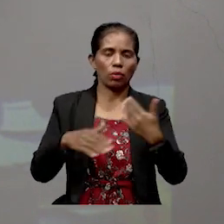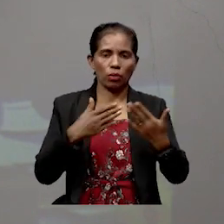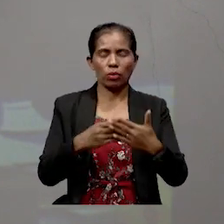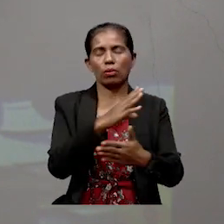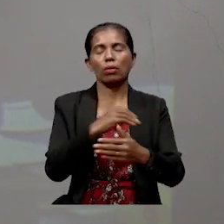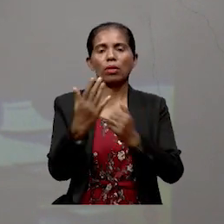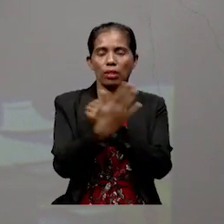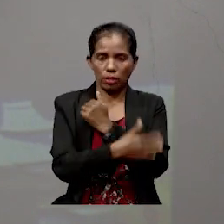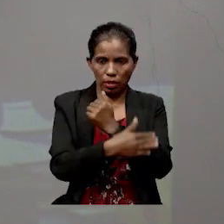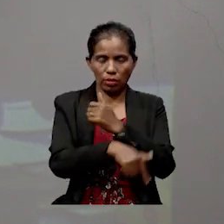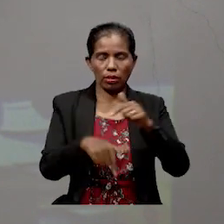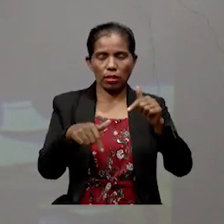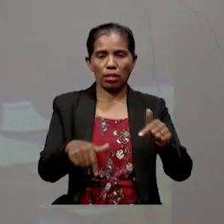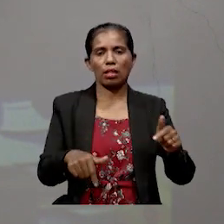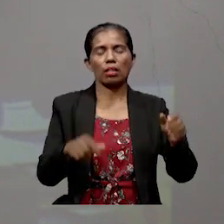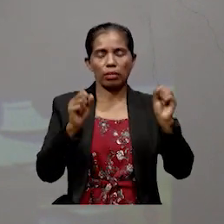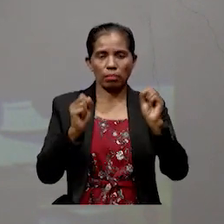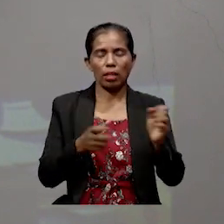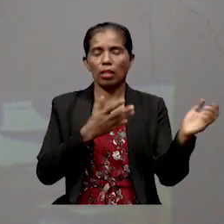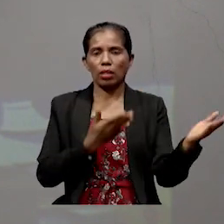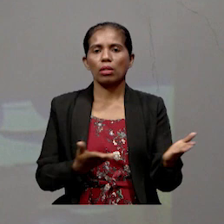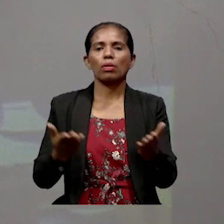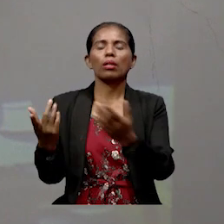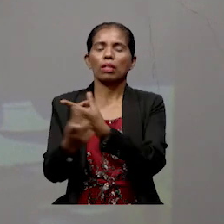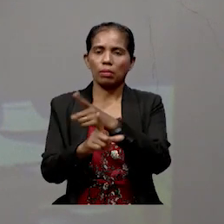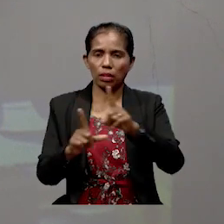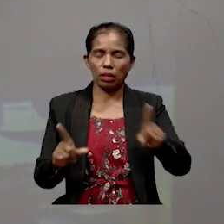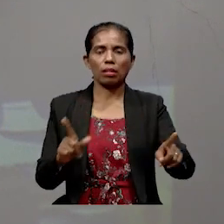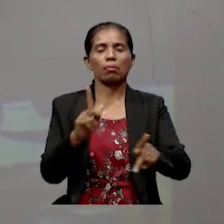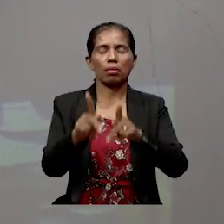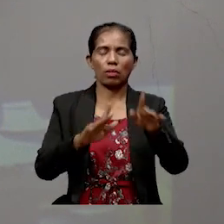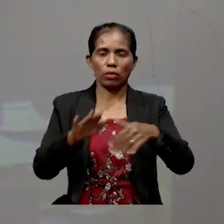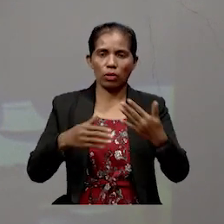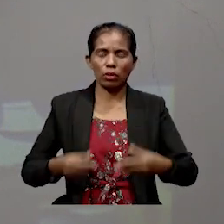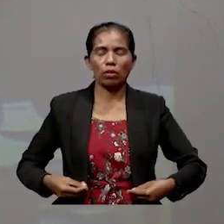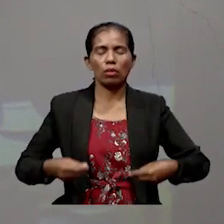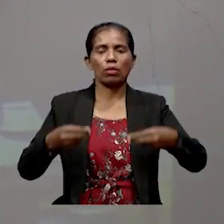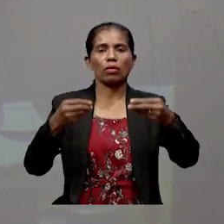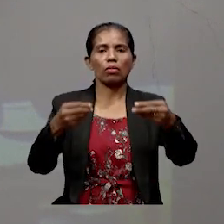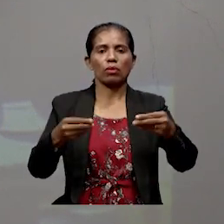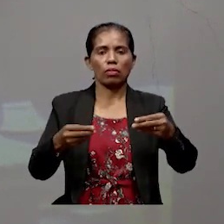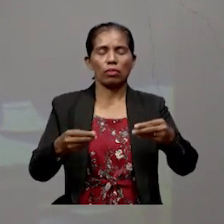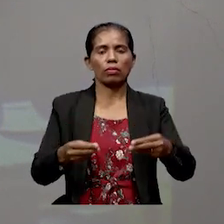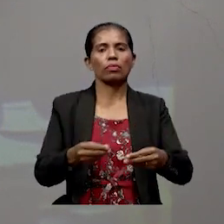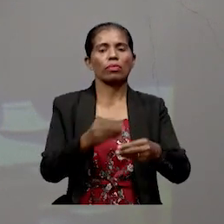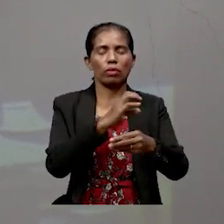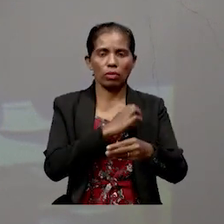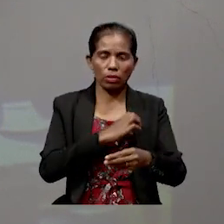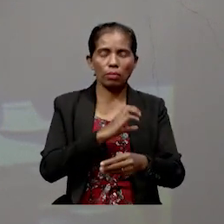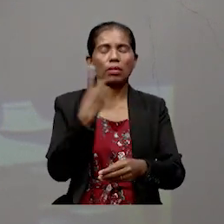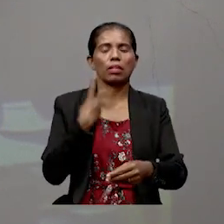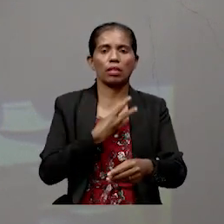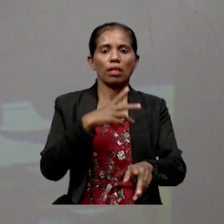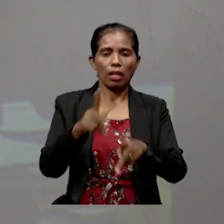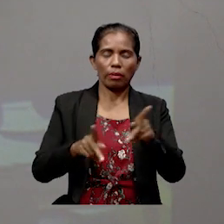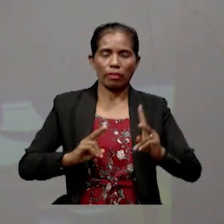tam proses libertasan povo niang, hodi fo honra ba tene herois no mar Sira.